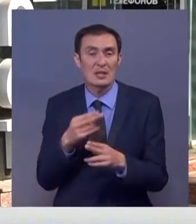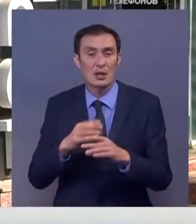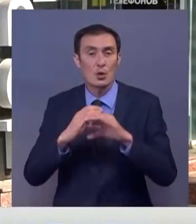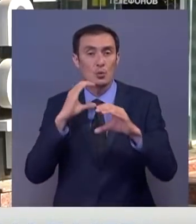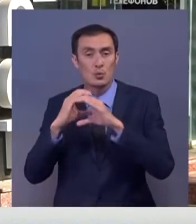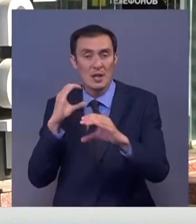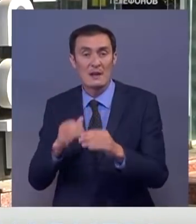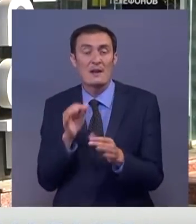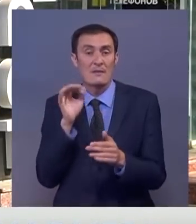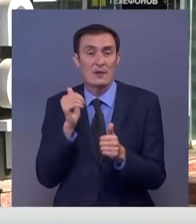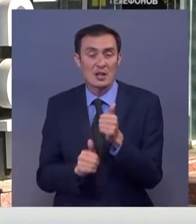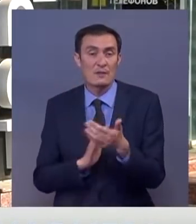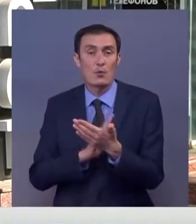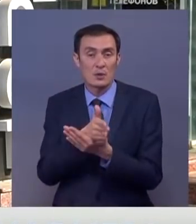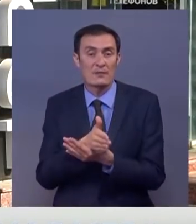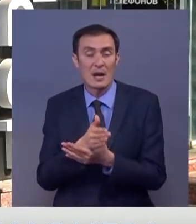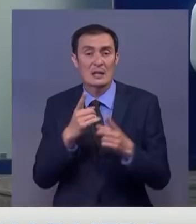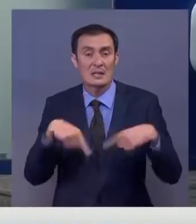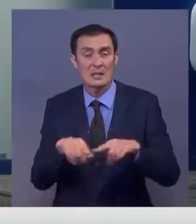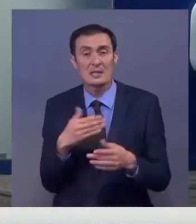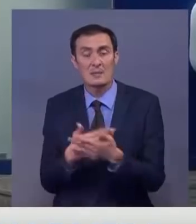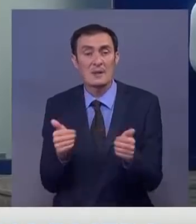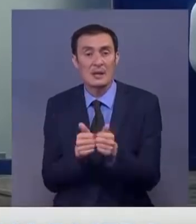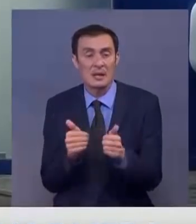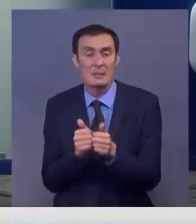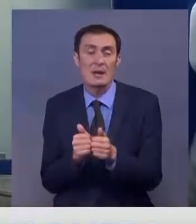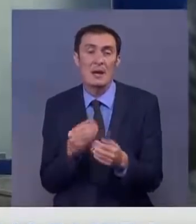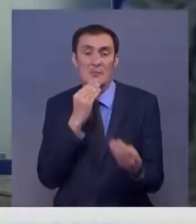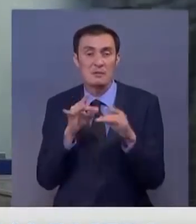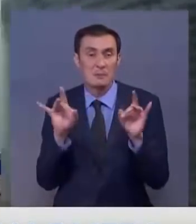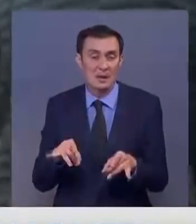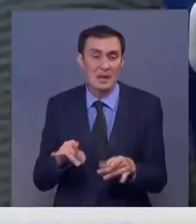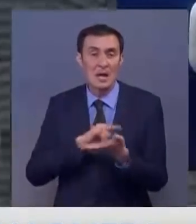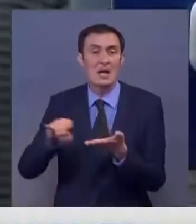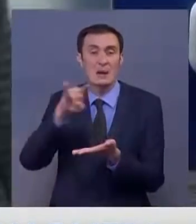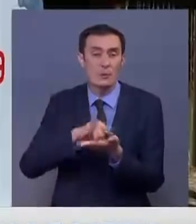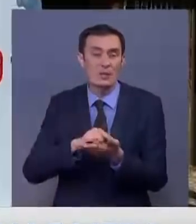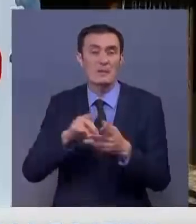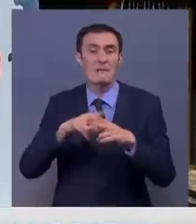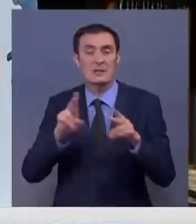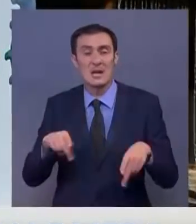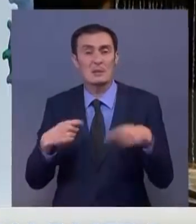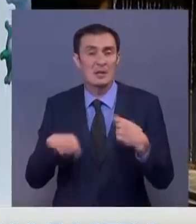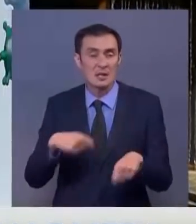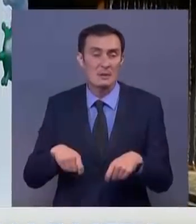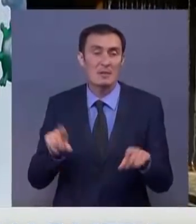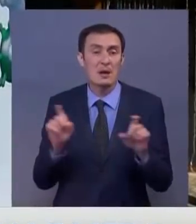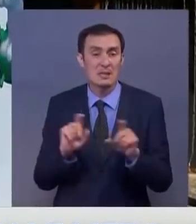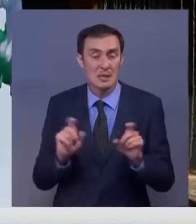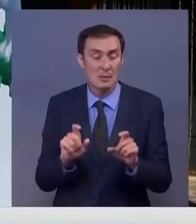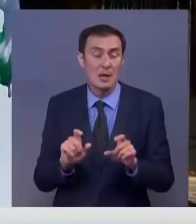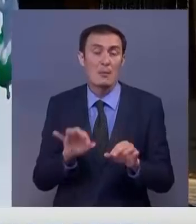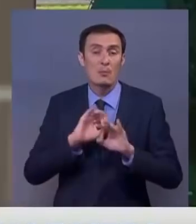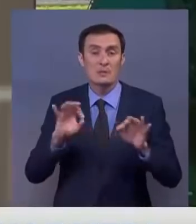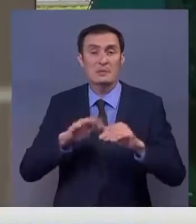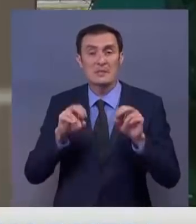туннели практически перед каждой организацией, в частности, рядом с объектами общественного питания, аэропортами, вокзалами, рынками и супермаркетами. По